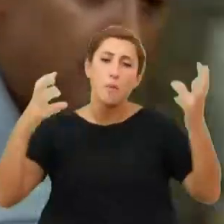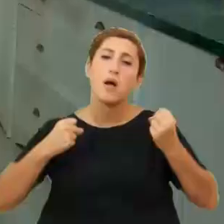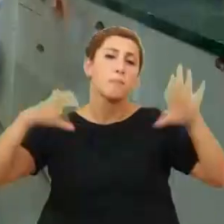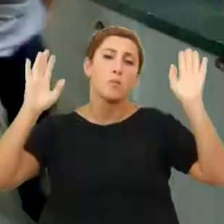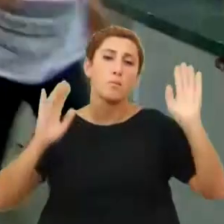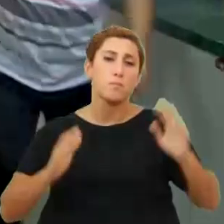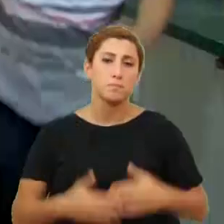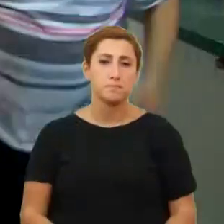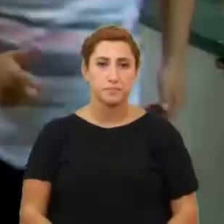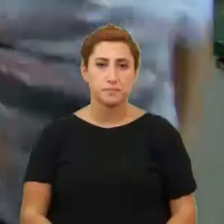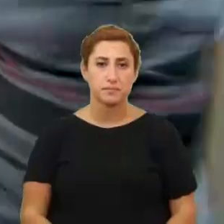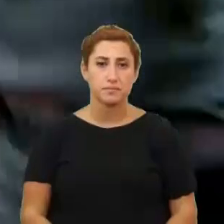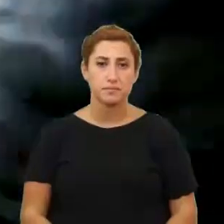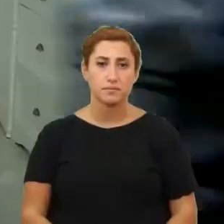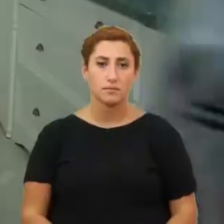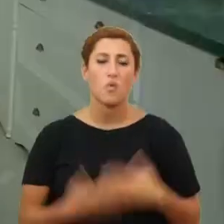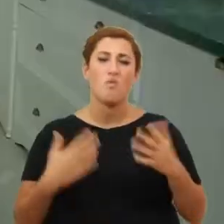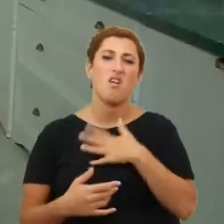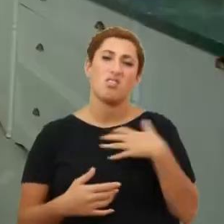almayayım.